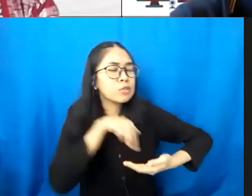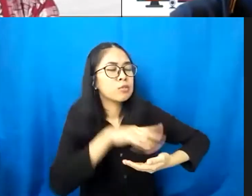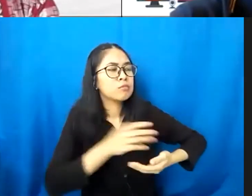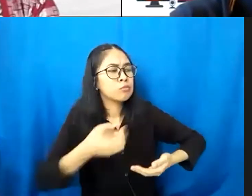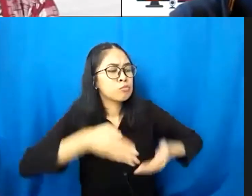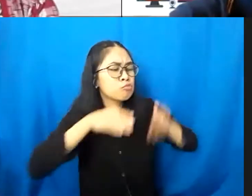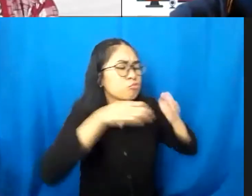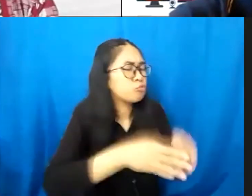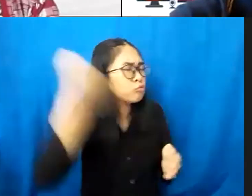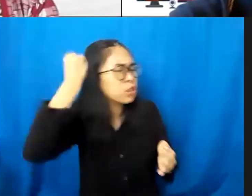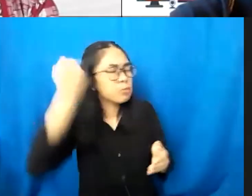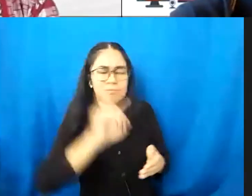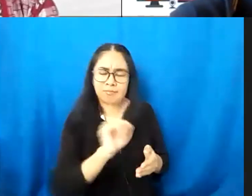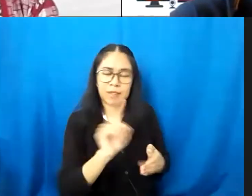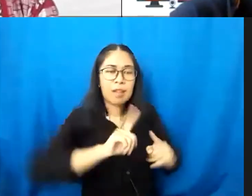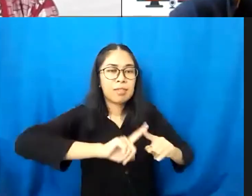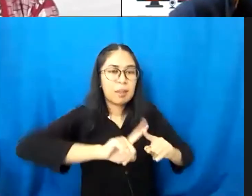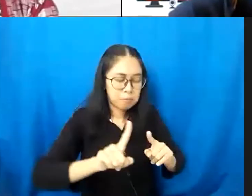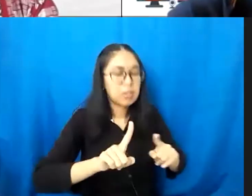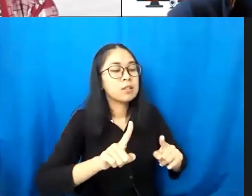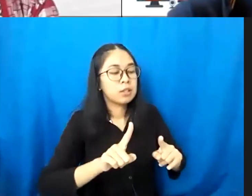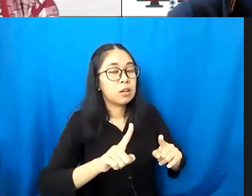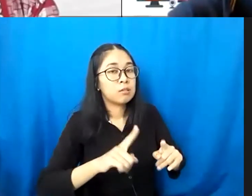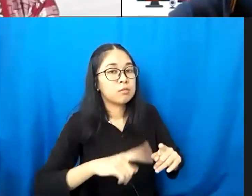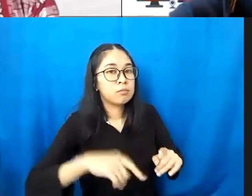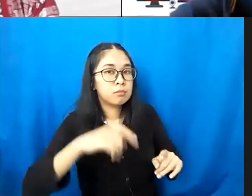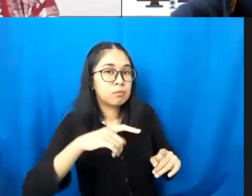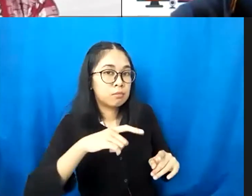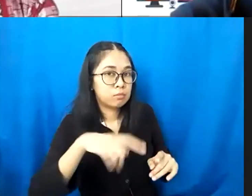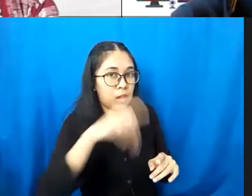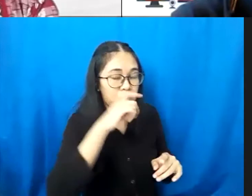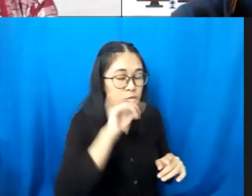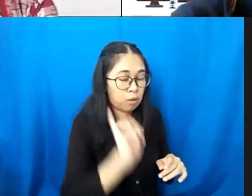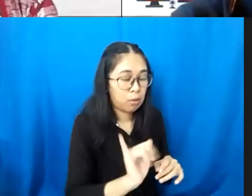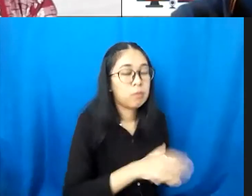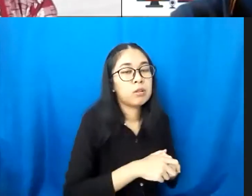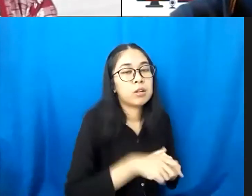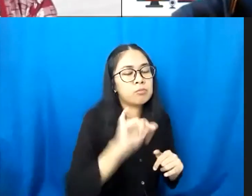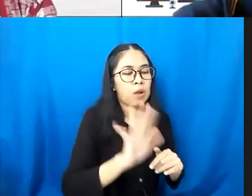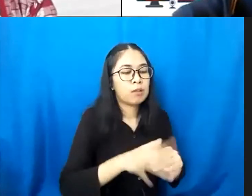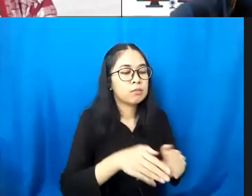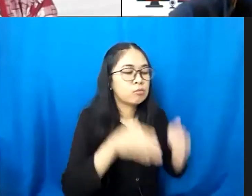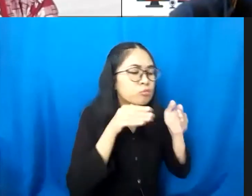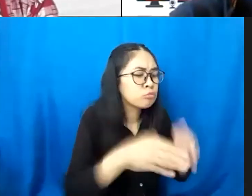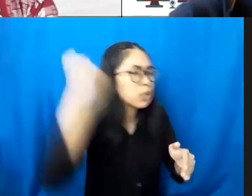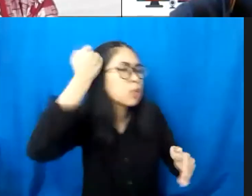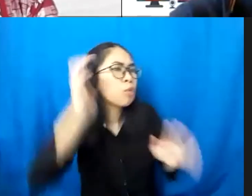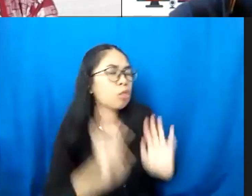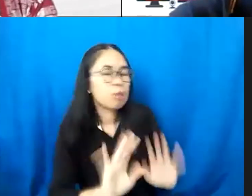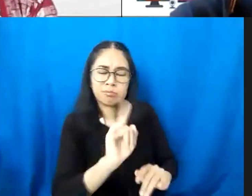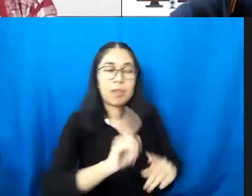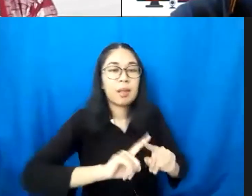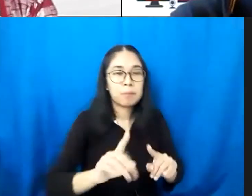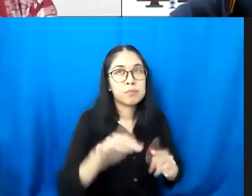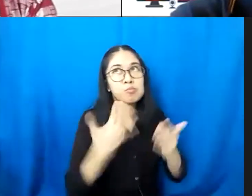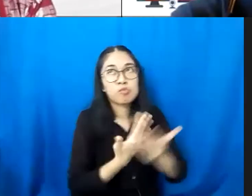harusnya ibu dan bapak gitu ya, bukan cuma ibunya saja, tapi memang faktanya yang terjadi di Indonesia atau